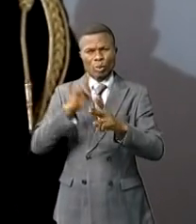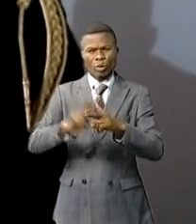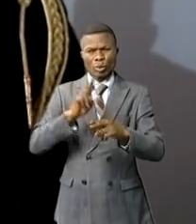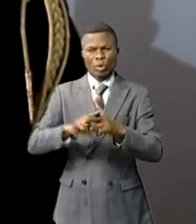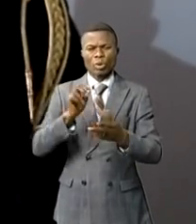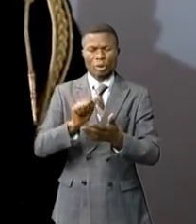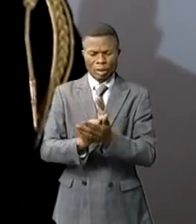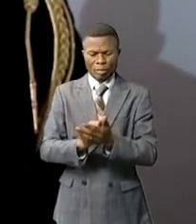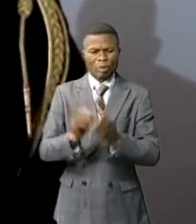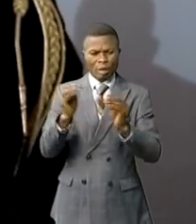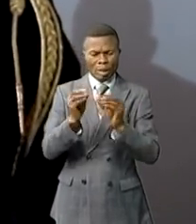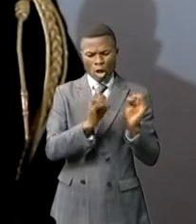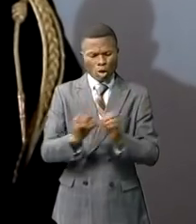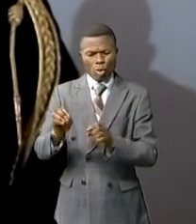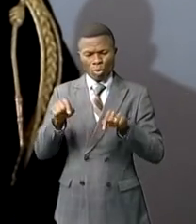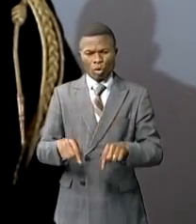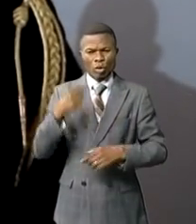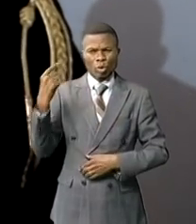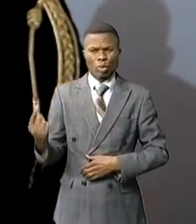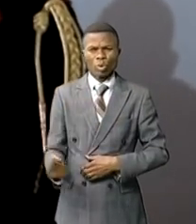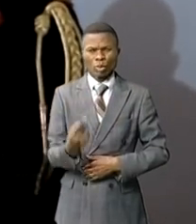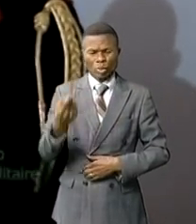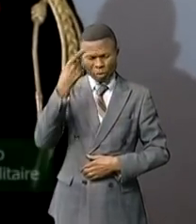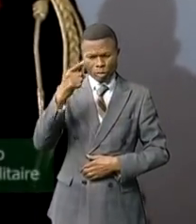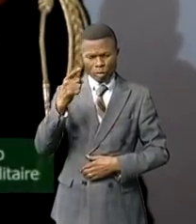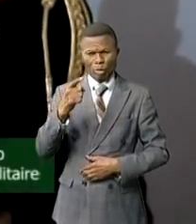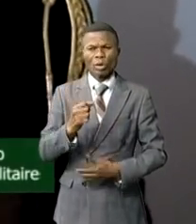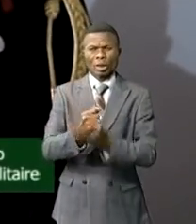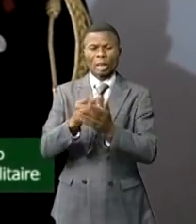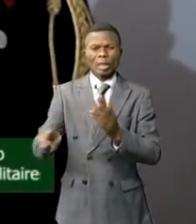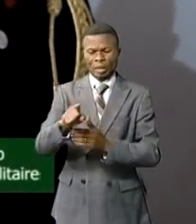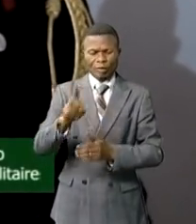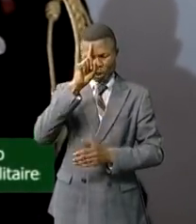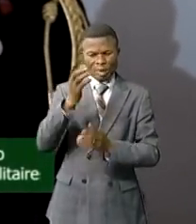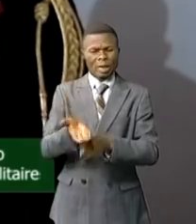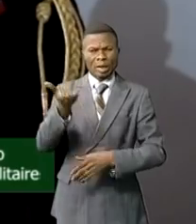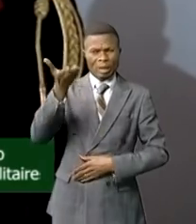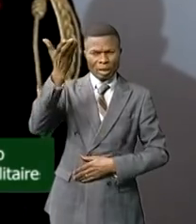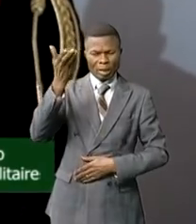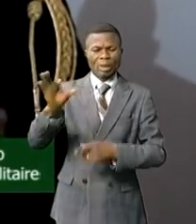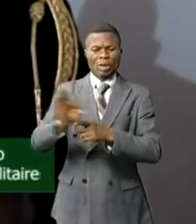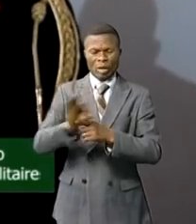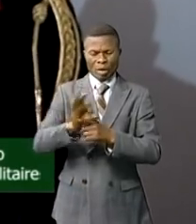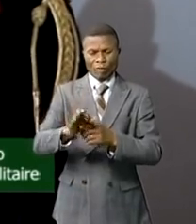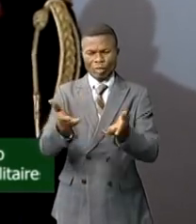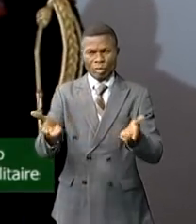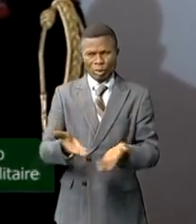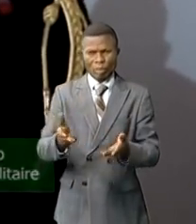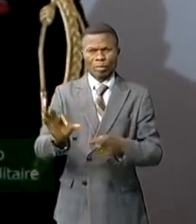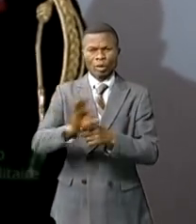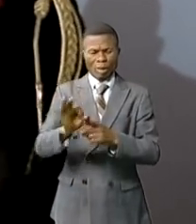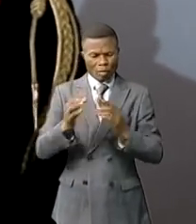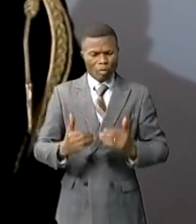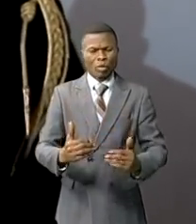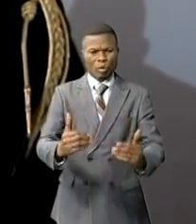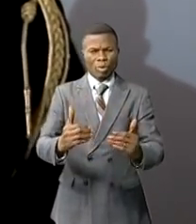nous faisons des ateliers, des séminaires pour des remises à niveau, des formations entre nous. C'est ce qu'on appelle la formation